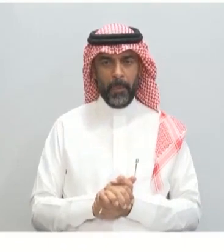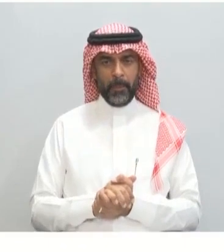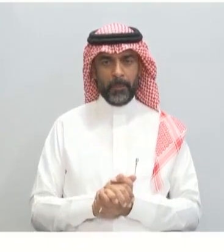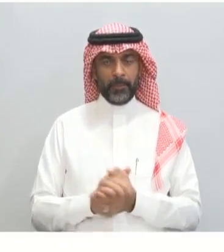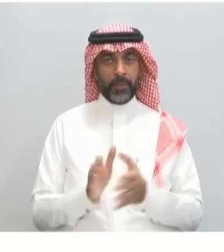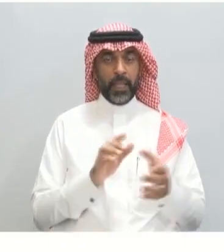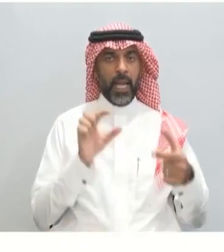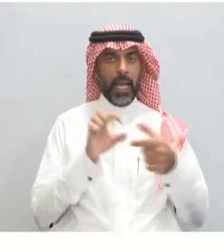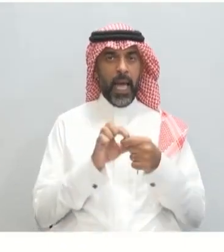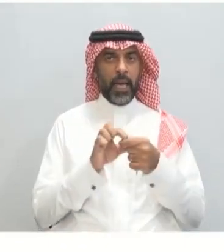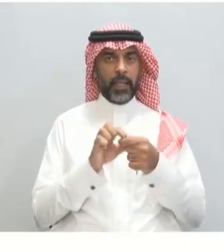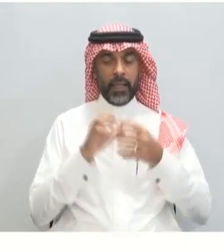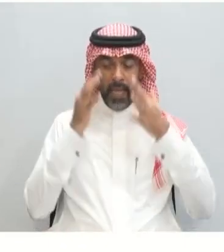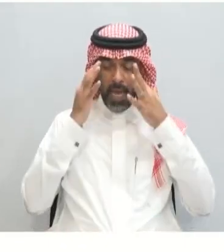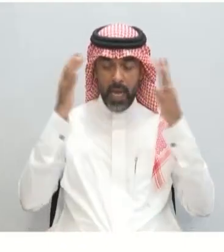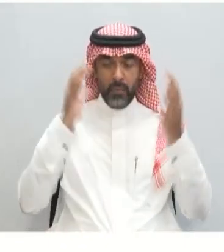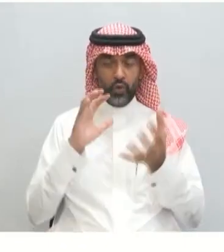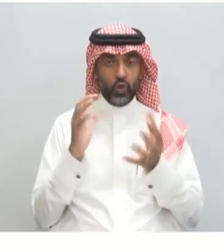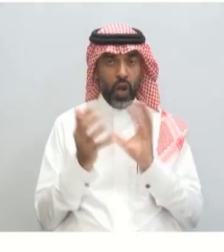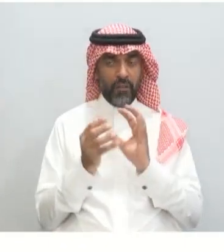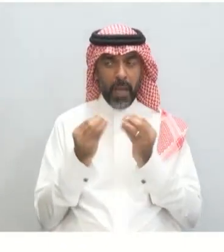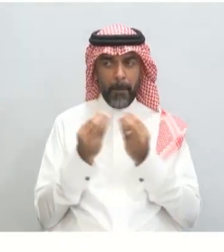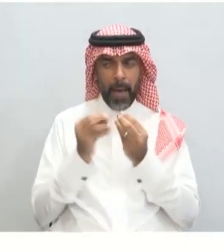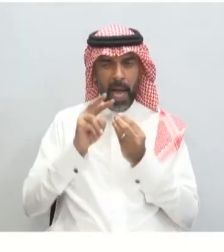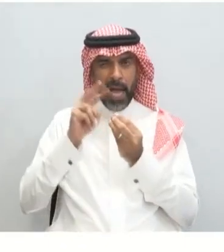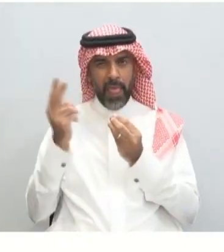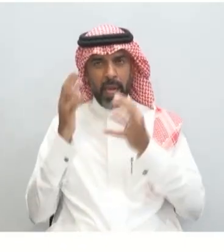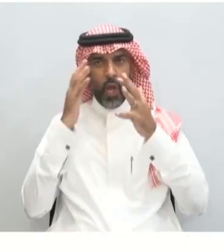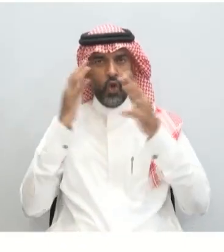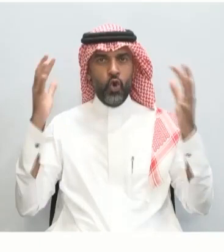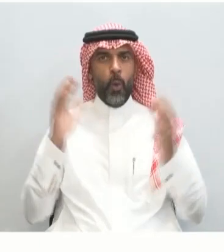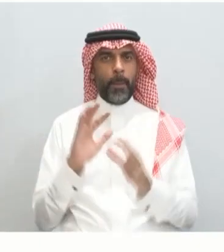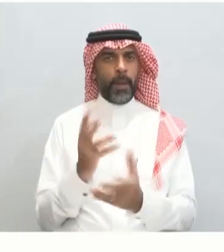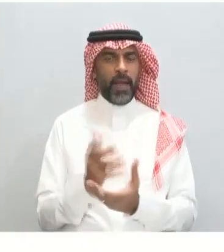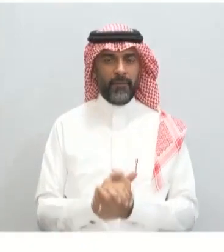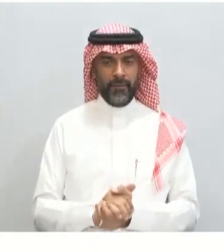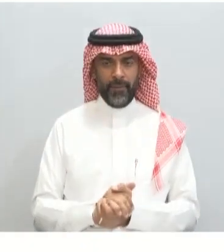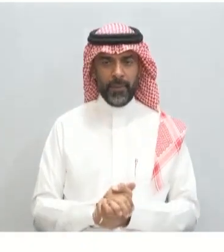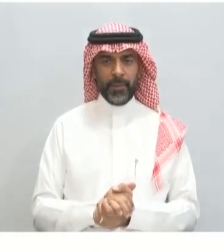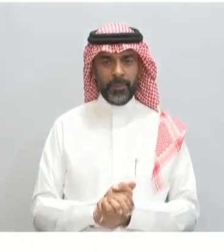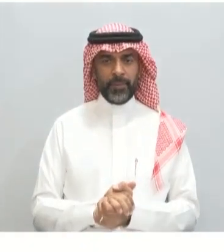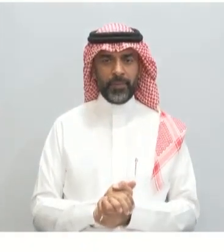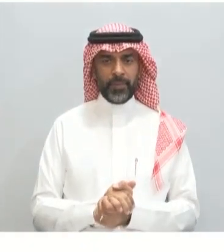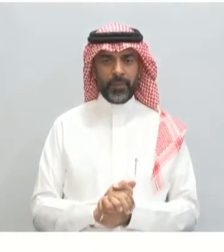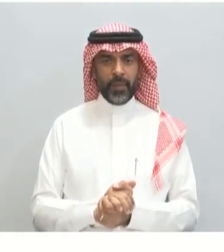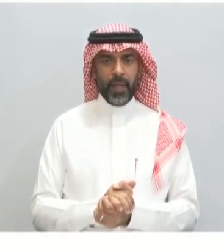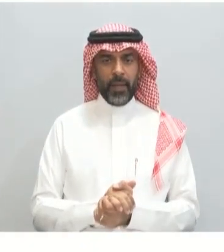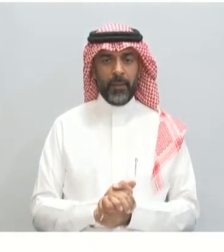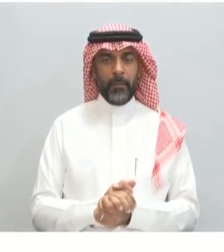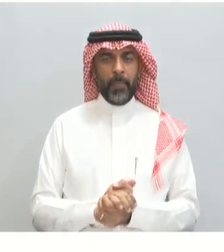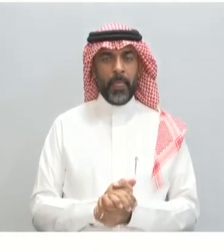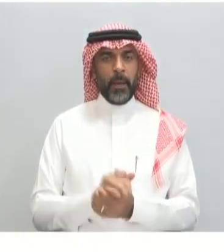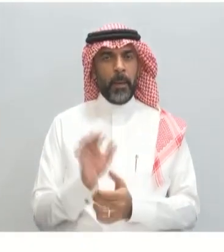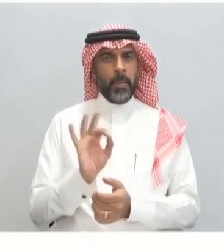اذا علاقه ما هو علاقه علم الجغرافي تعرفت انا وانتم علاقته بالعلوم الاخرى على